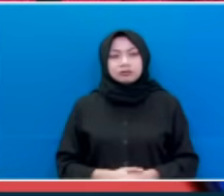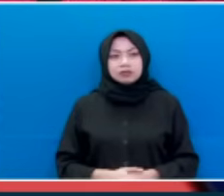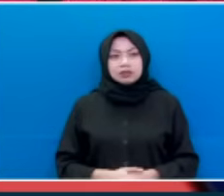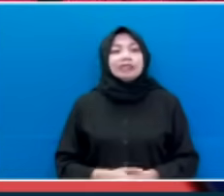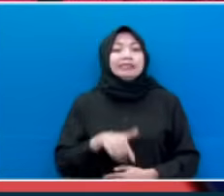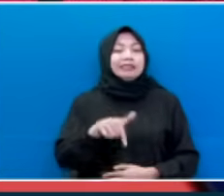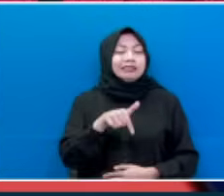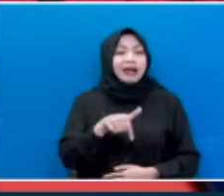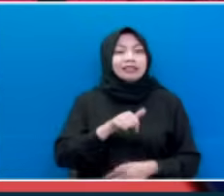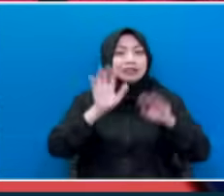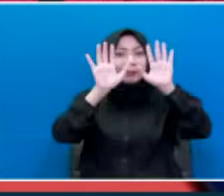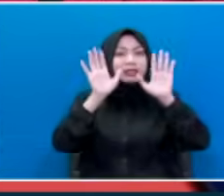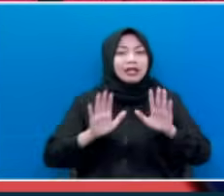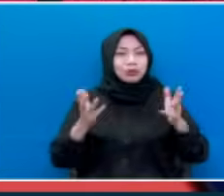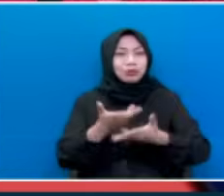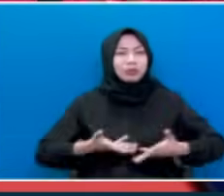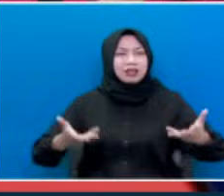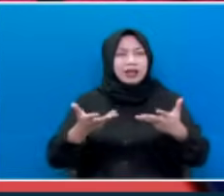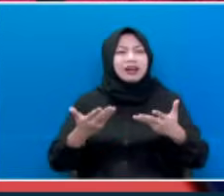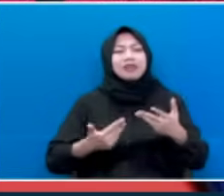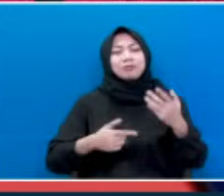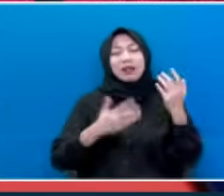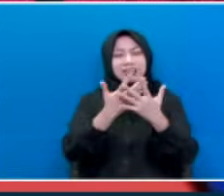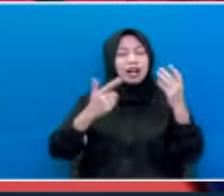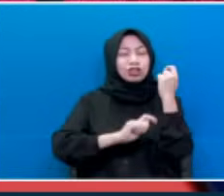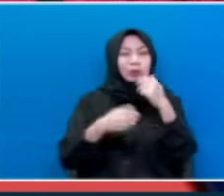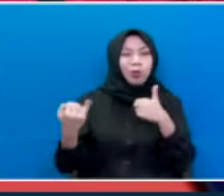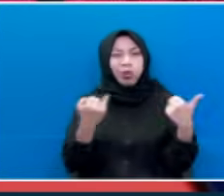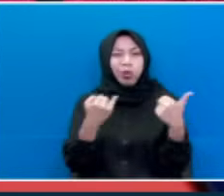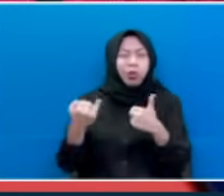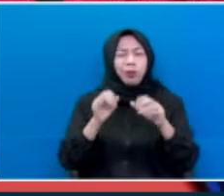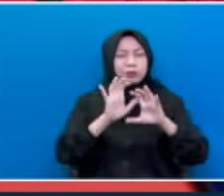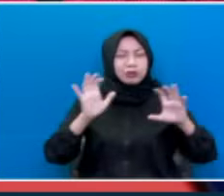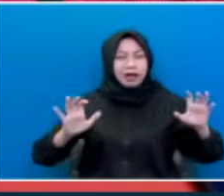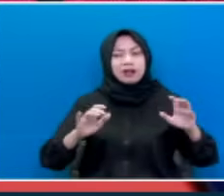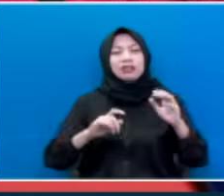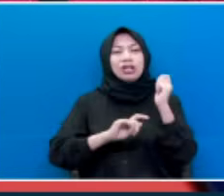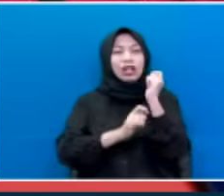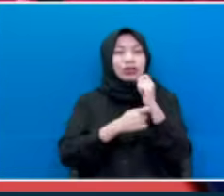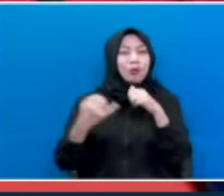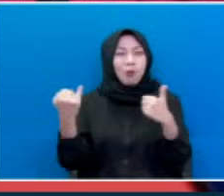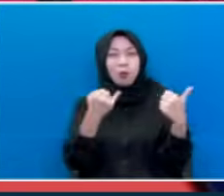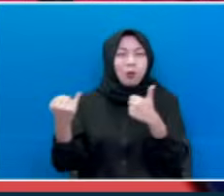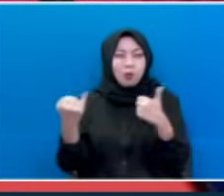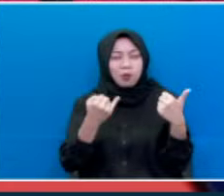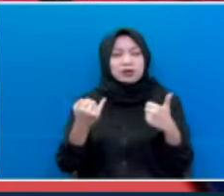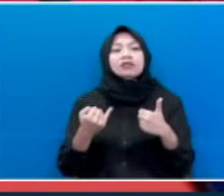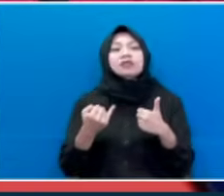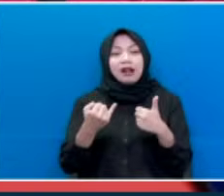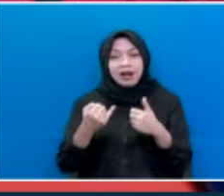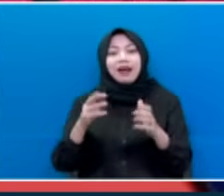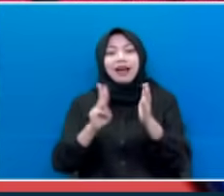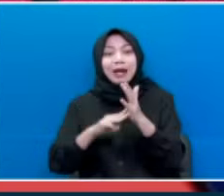begitu mendapatkan Respon yang cukup besar tapi isu mengenai E mkmk ini justru belum tentu akan